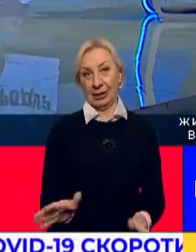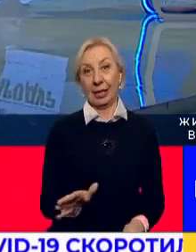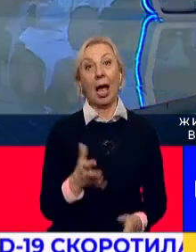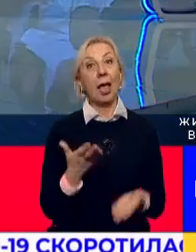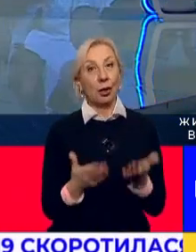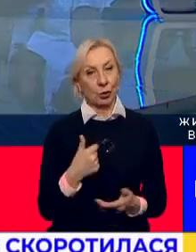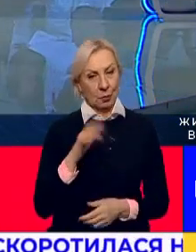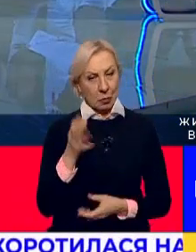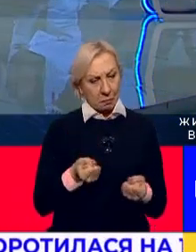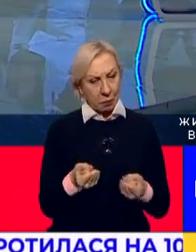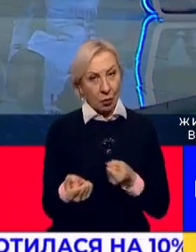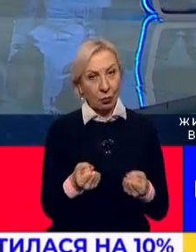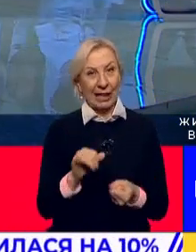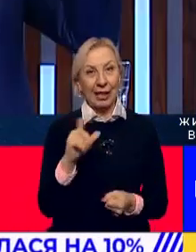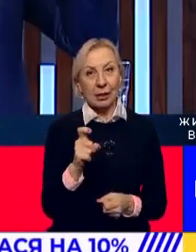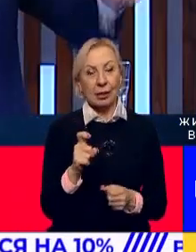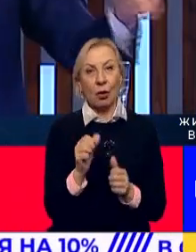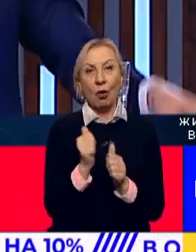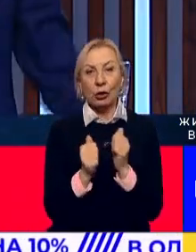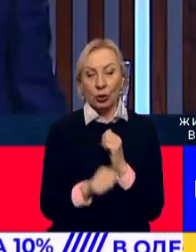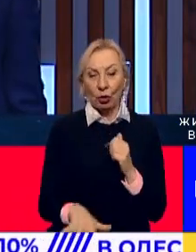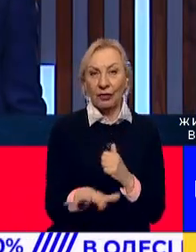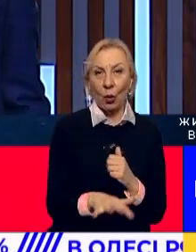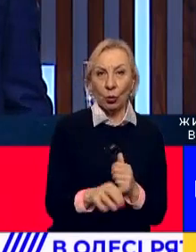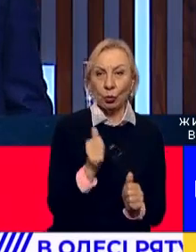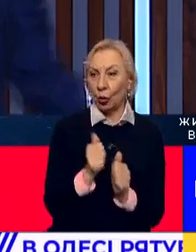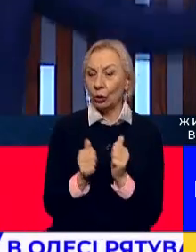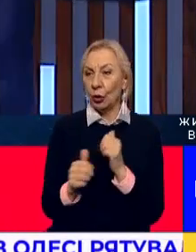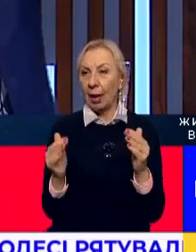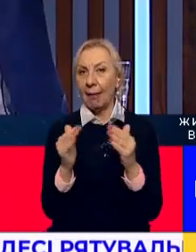боротися, коли з кожного двору, з кожної хати, з кожного вікна